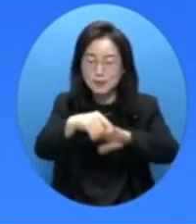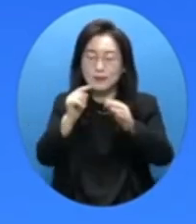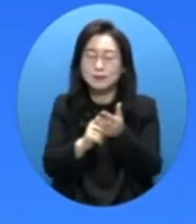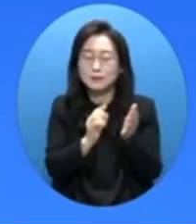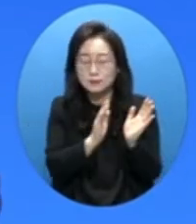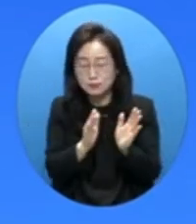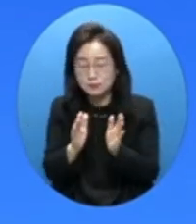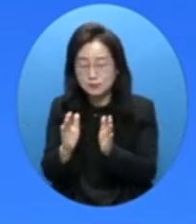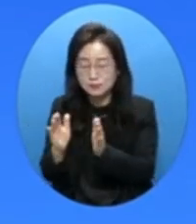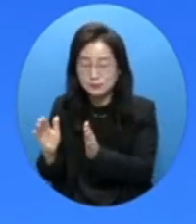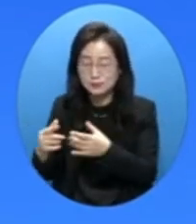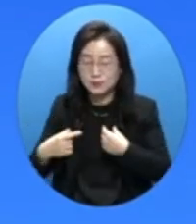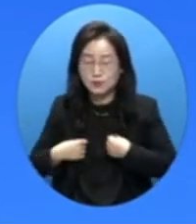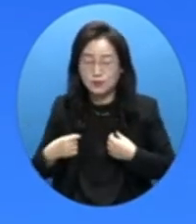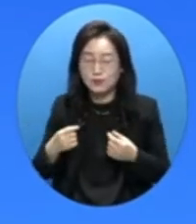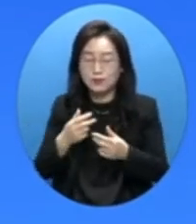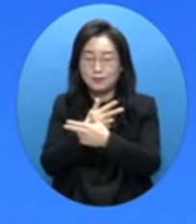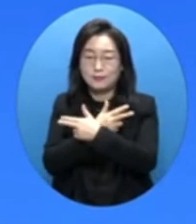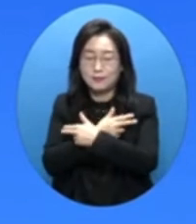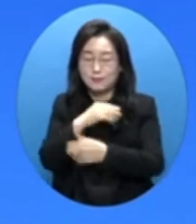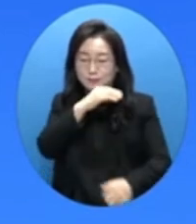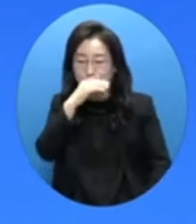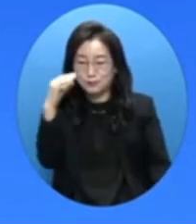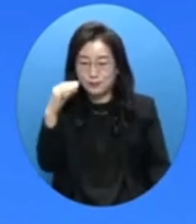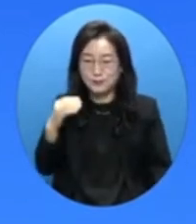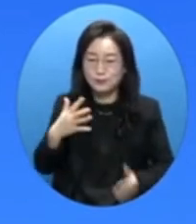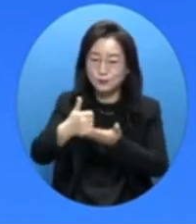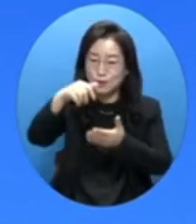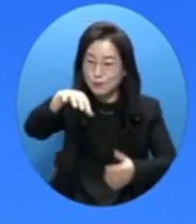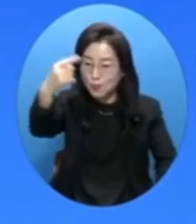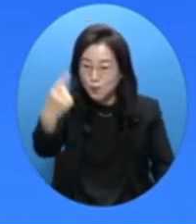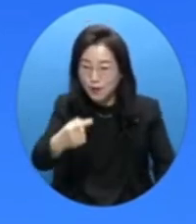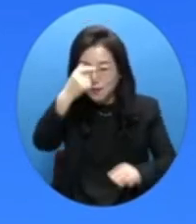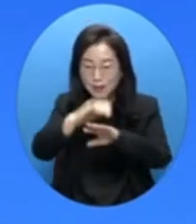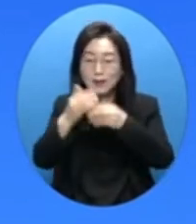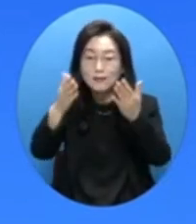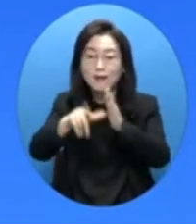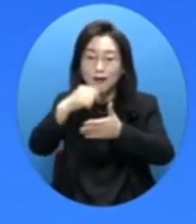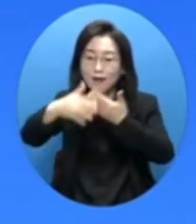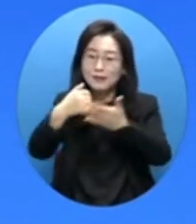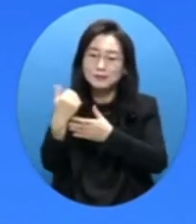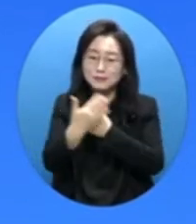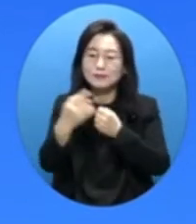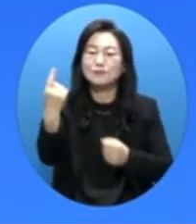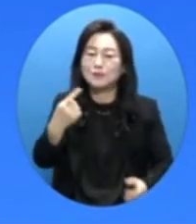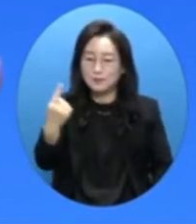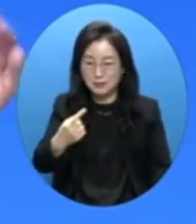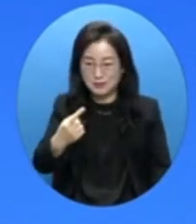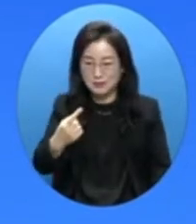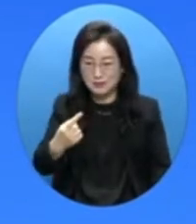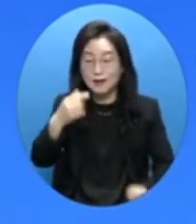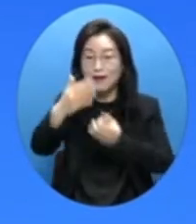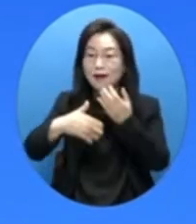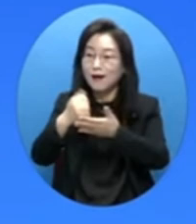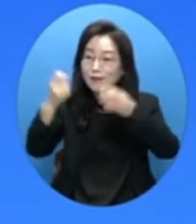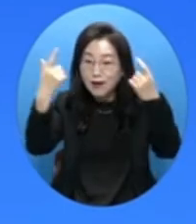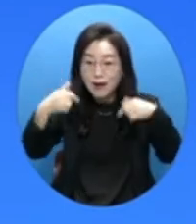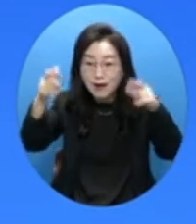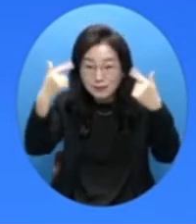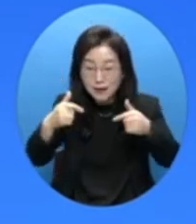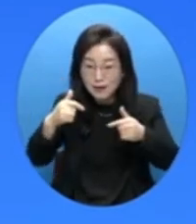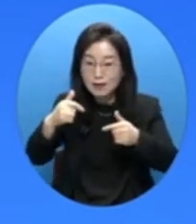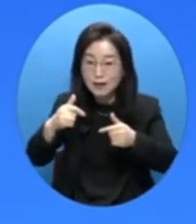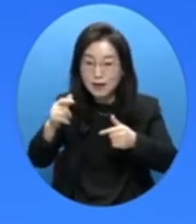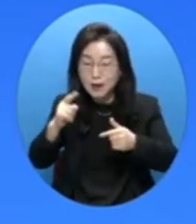마음의 준비를 하고 또 옷을 단정하게 입고 그리고 주님 앞에 나와 애들일 때 하나님의 은혜가 우리에게 임하게 되는 것입니다 하나님은 언제나 그의 백성들이